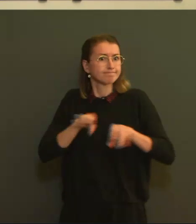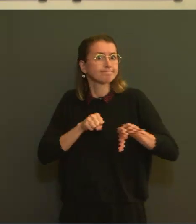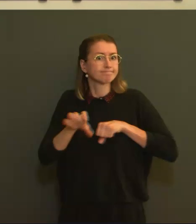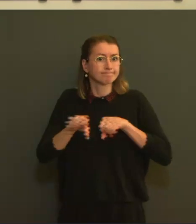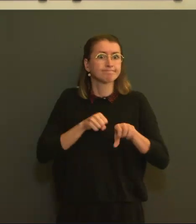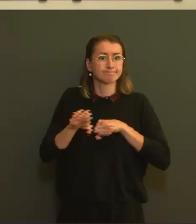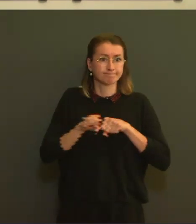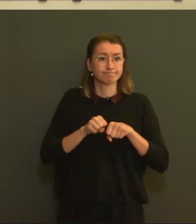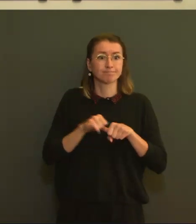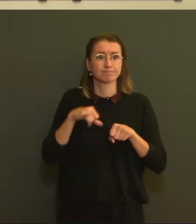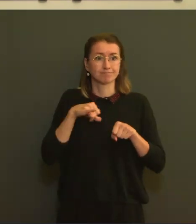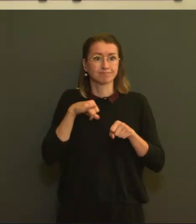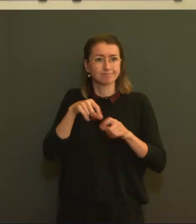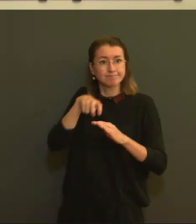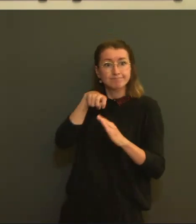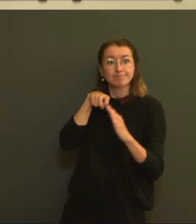4715 personnes.